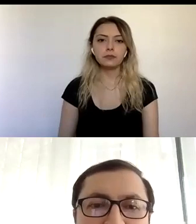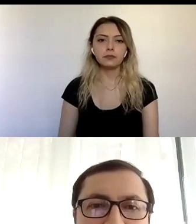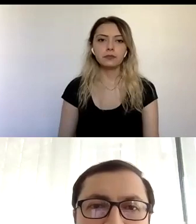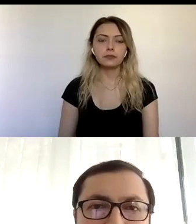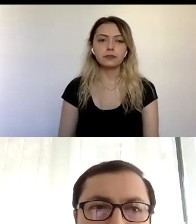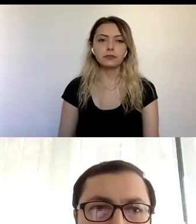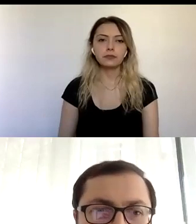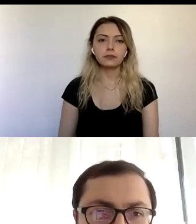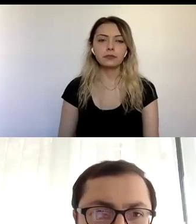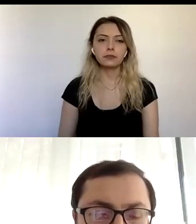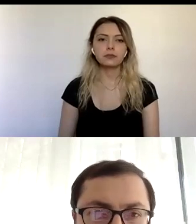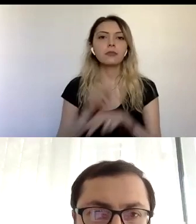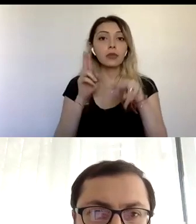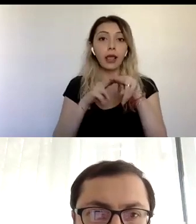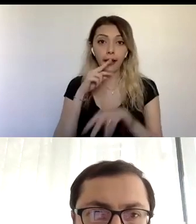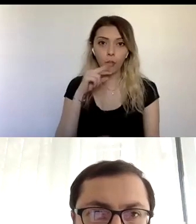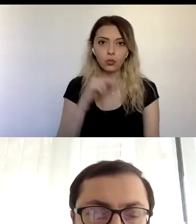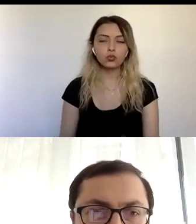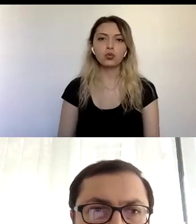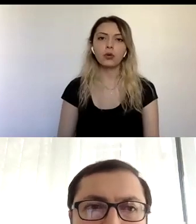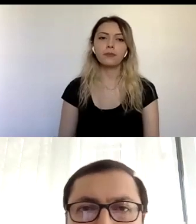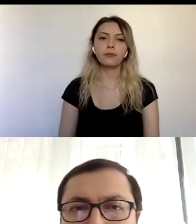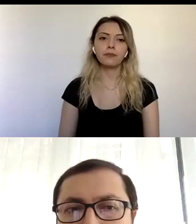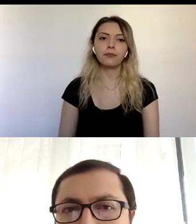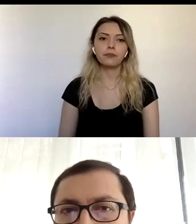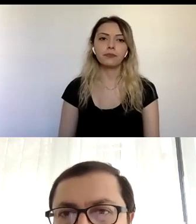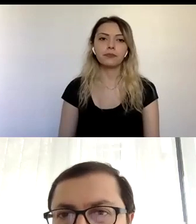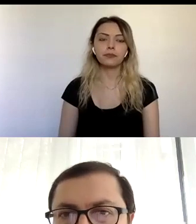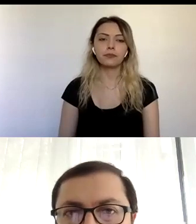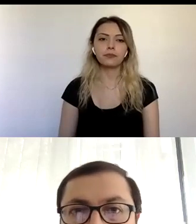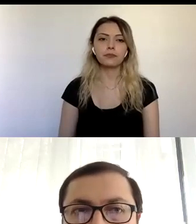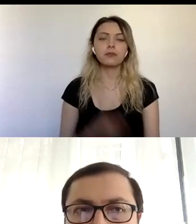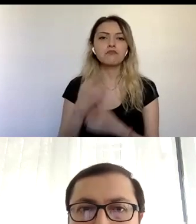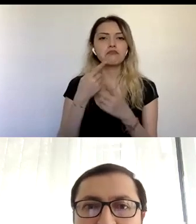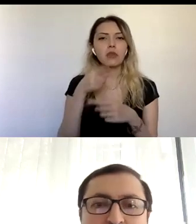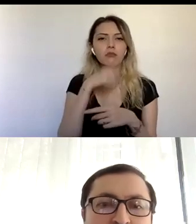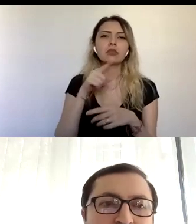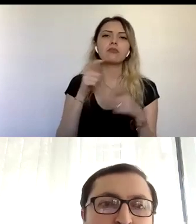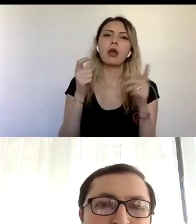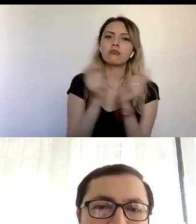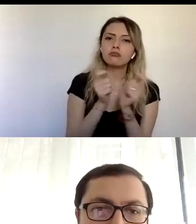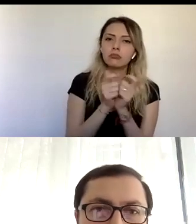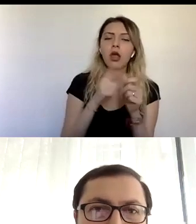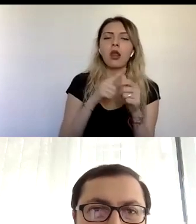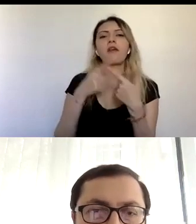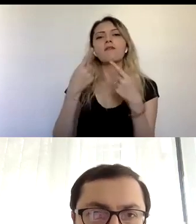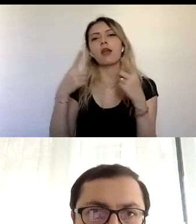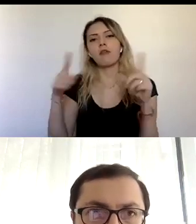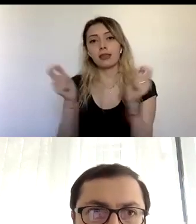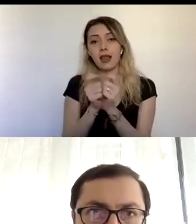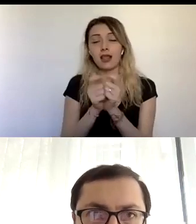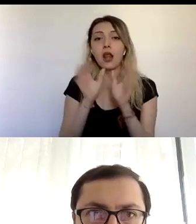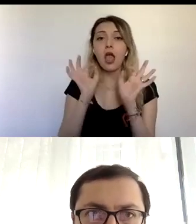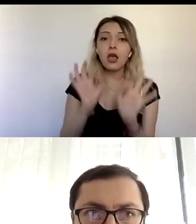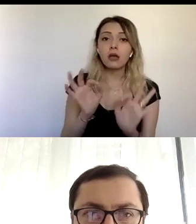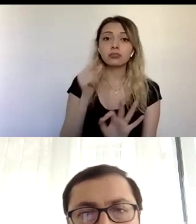Bununla ilgili bir de şey söylenebilir belki, aslında bizim dernek de ve saydığım bu dernekler de aslında kullanıcılar özellikle bu alanda güçlendirme yönelik bir takım eğitimler,